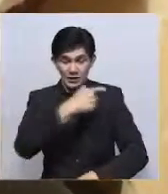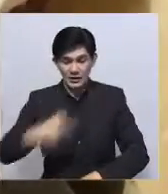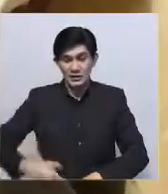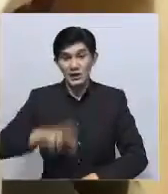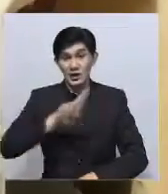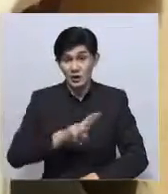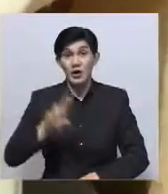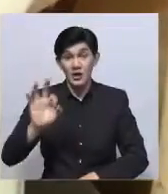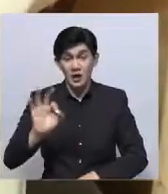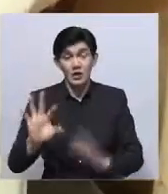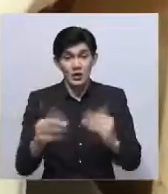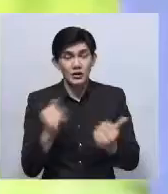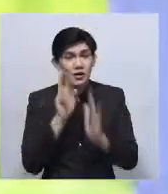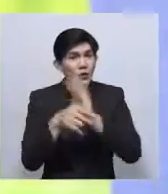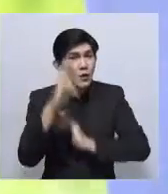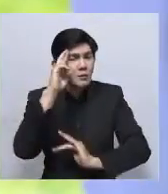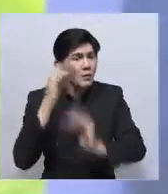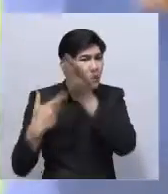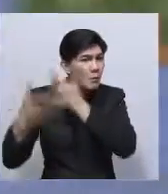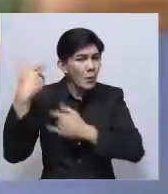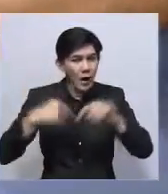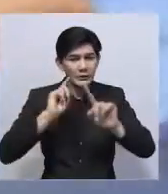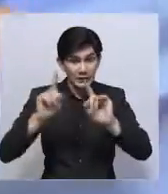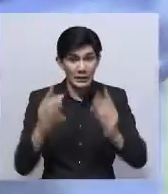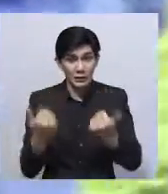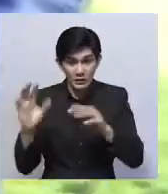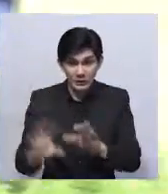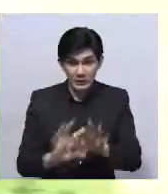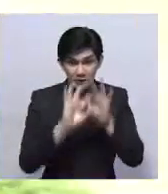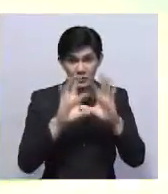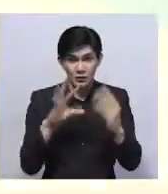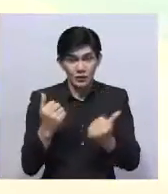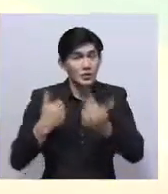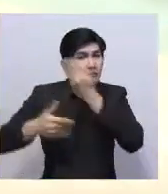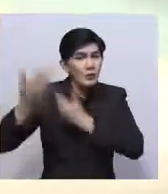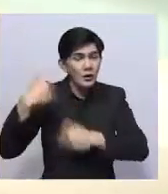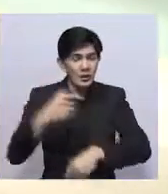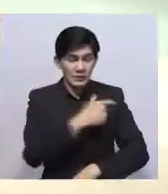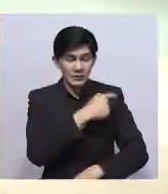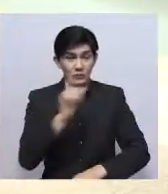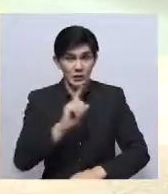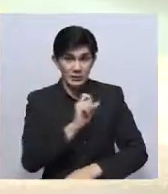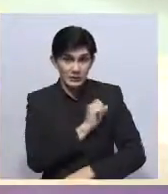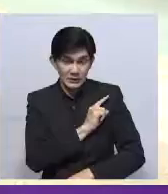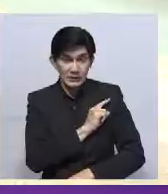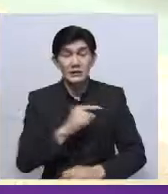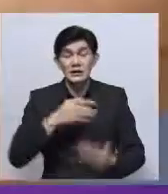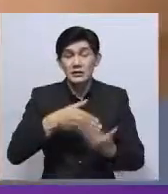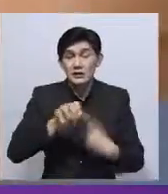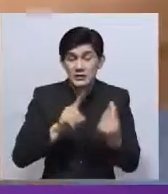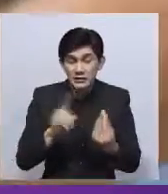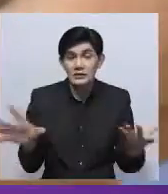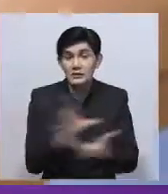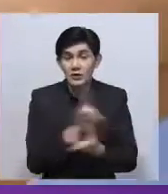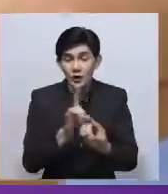แล้วก็เผยแพร่ความรู้เกี่ยวกับพระราชประวัติและก็พระราชกรณียกิจตลอดจนประวัติศาสตร์ศาสนาเศรษฐกิจสังคมและก็ประเพณีวั